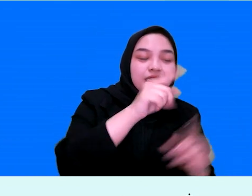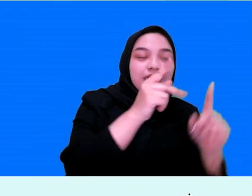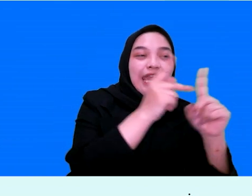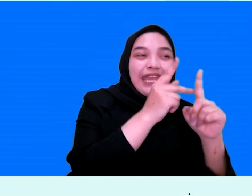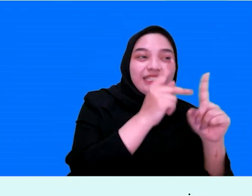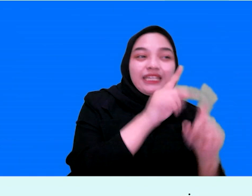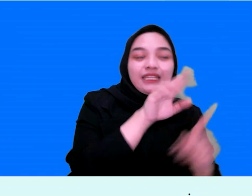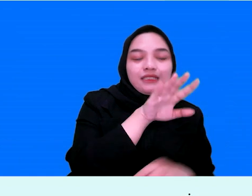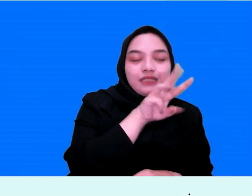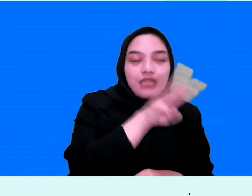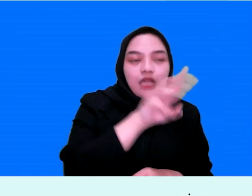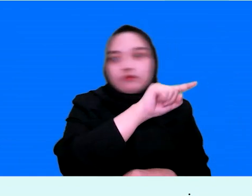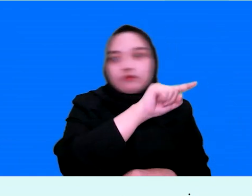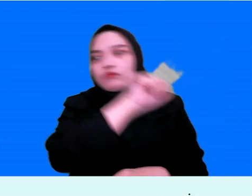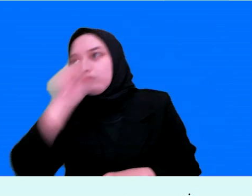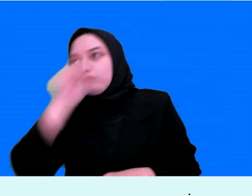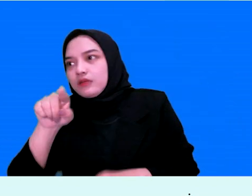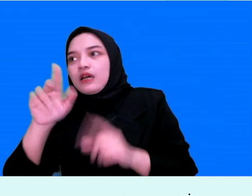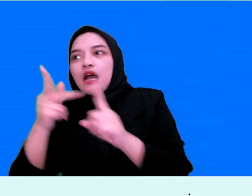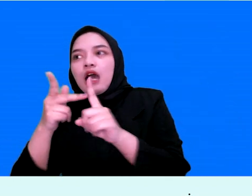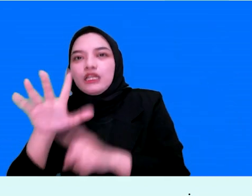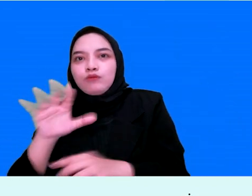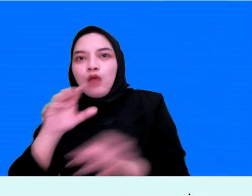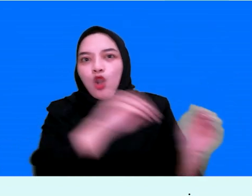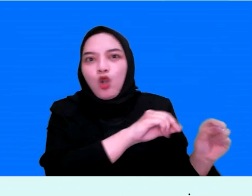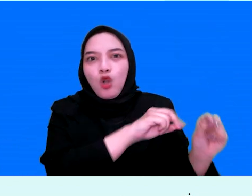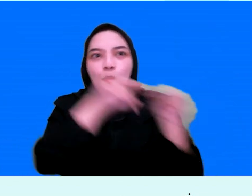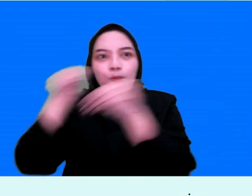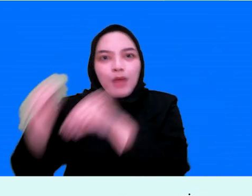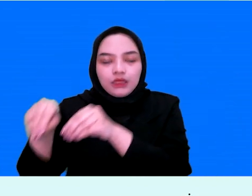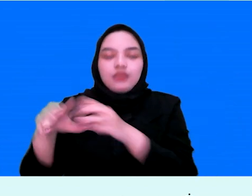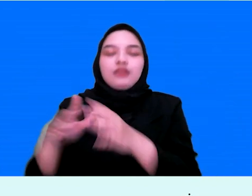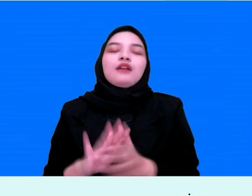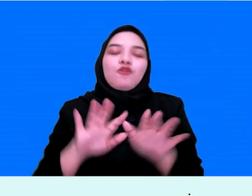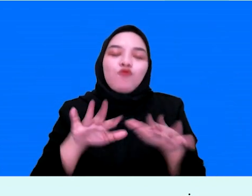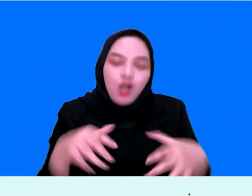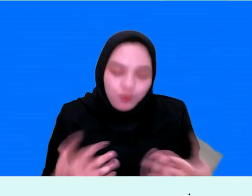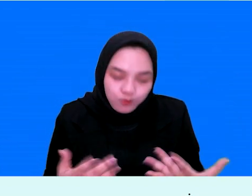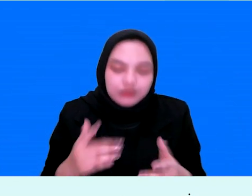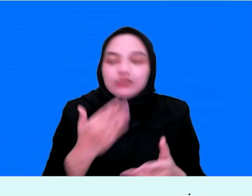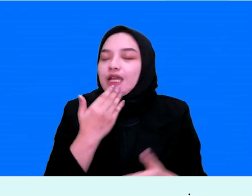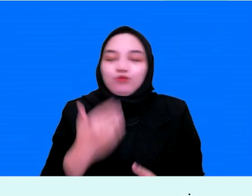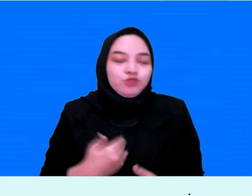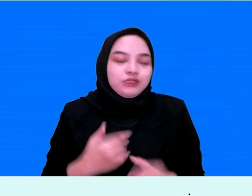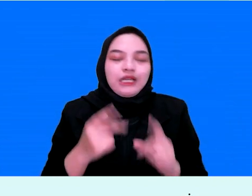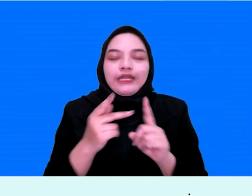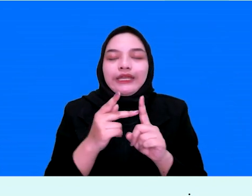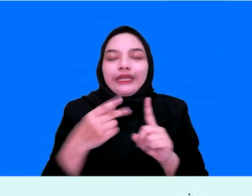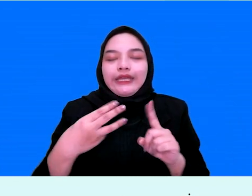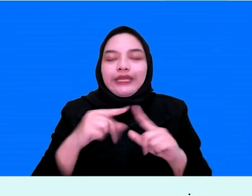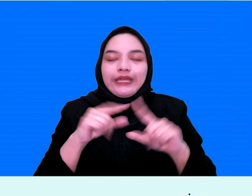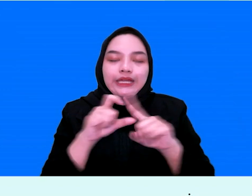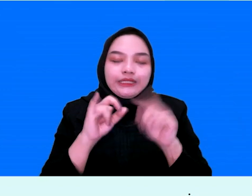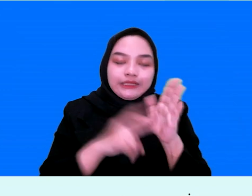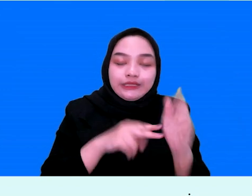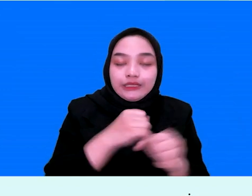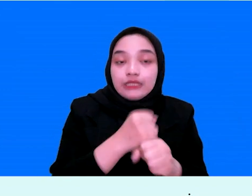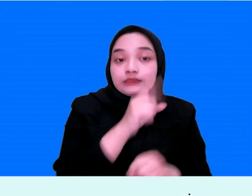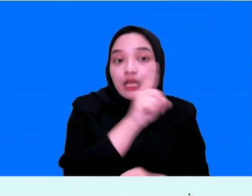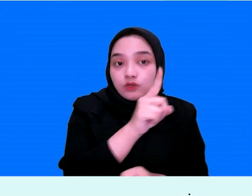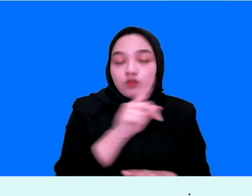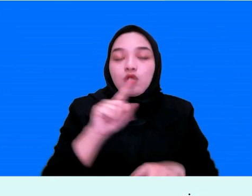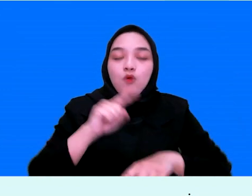heading. Ini impactnya medium karena meskipun uh, tidak memiliki heading satu, tapi